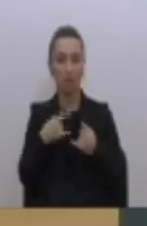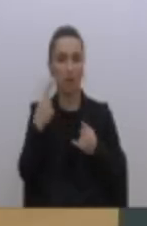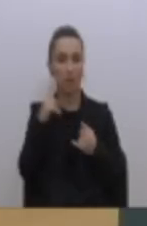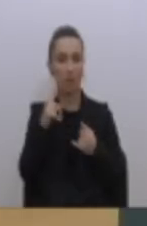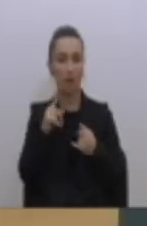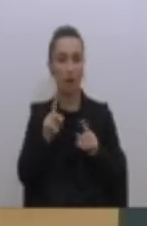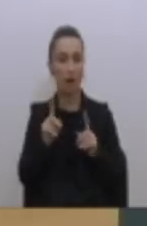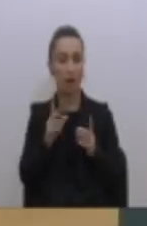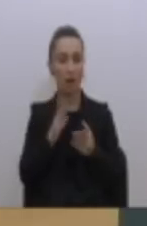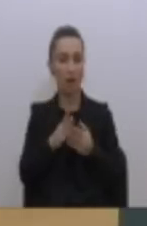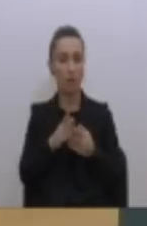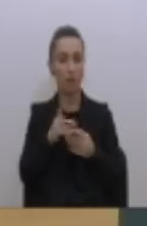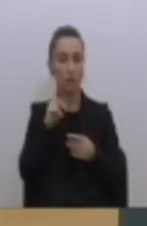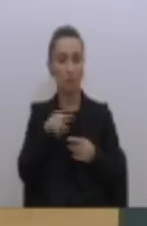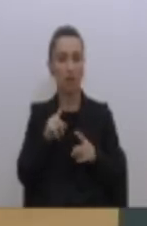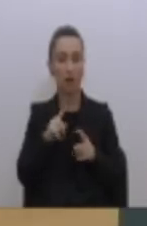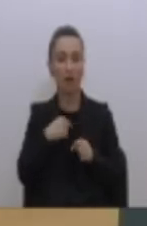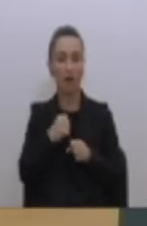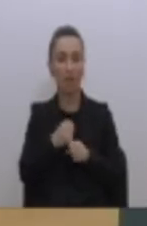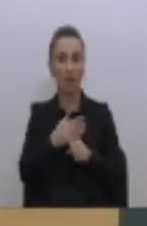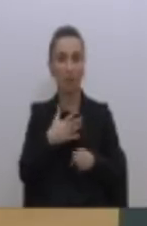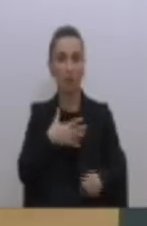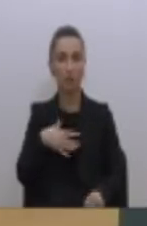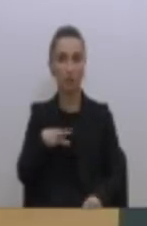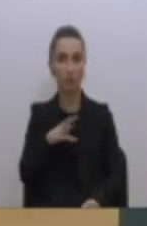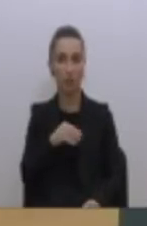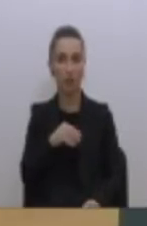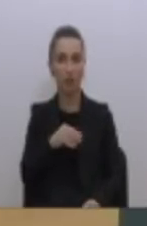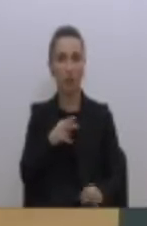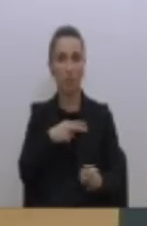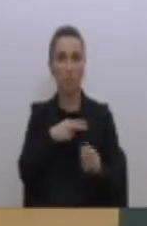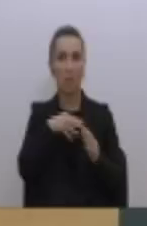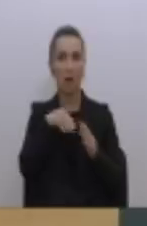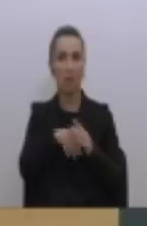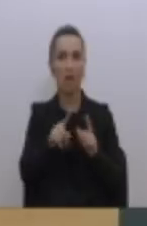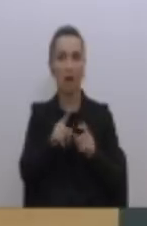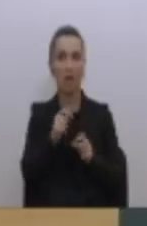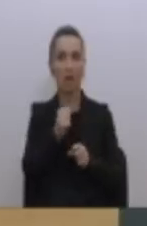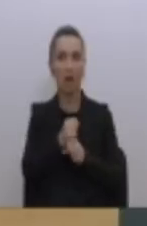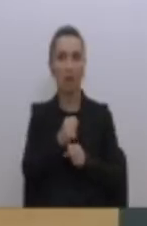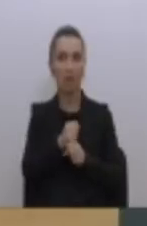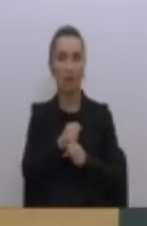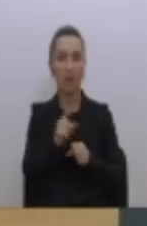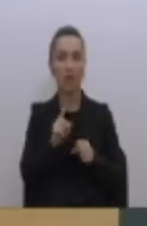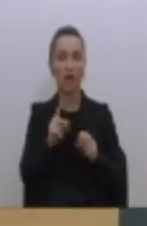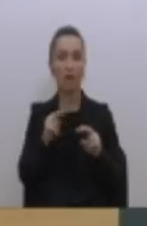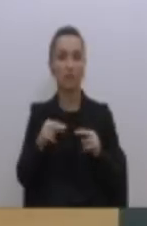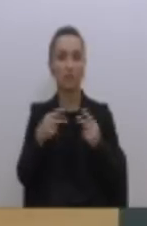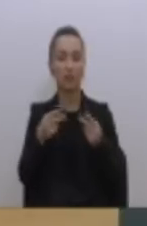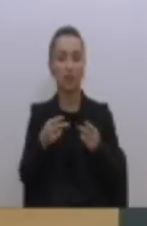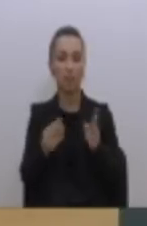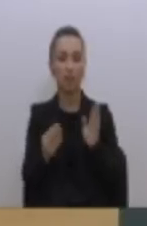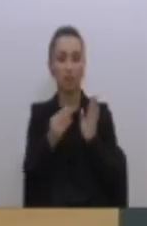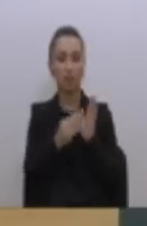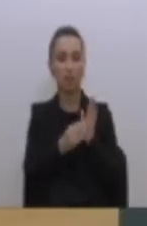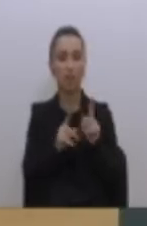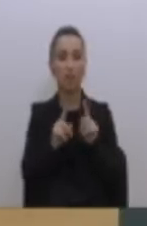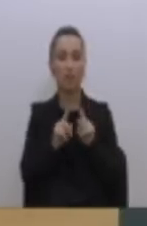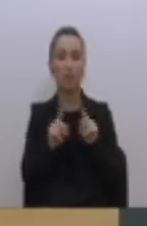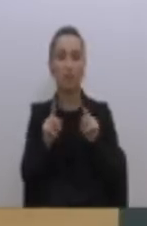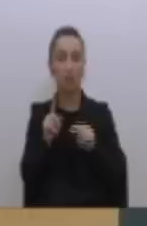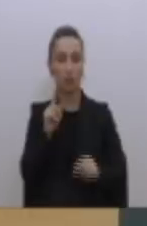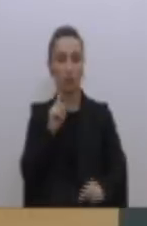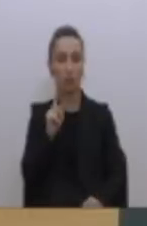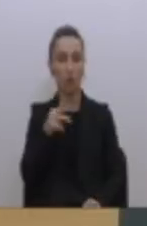არის ცნობილი, რა გავაკეთეთ ჩვენ, მათ შორის ამ პარლამენტმა, რა გავაკეთეთ, რა ცვლილება შევიტანეთ ისეთი,